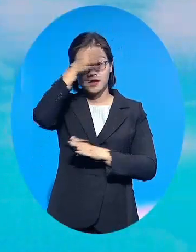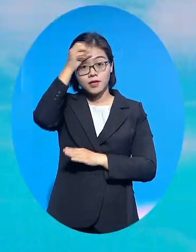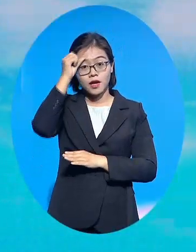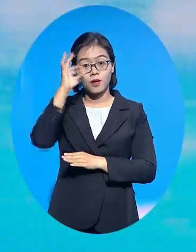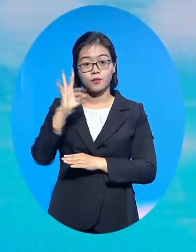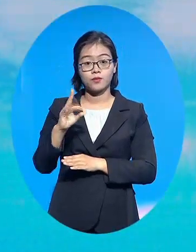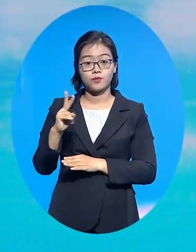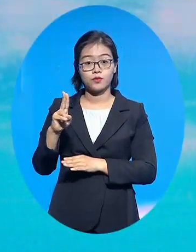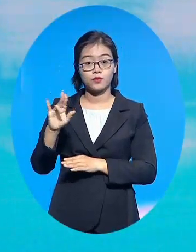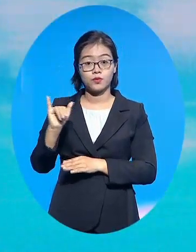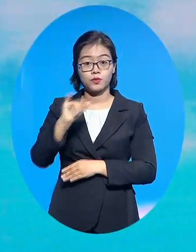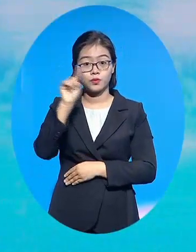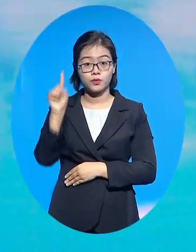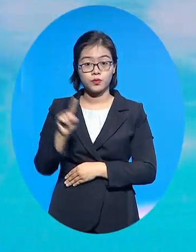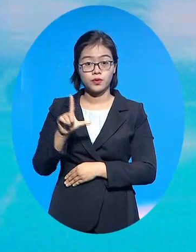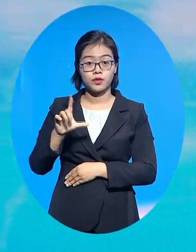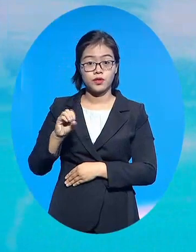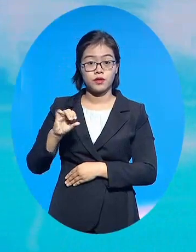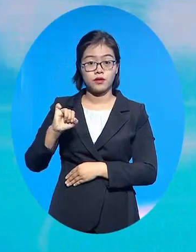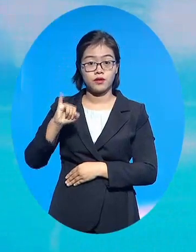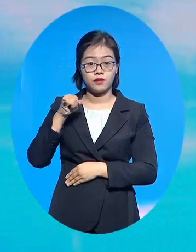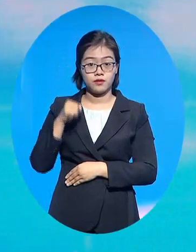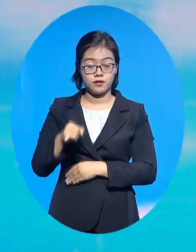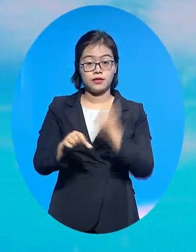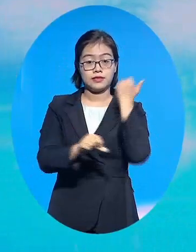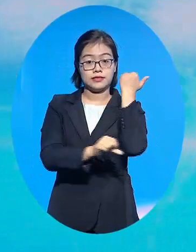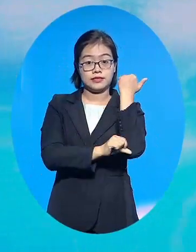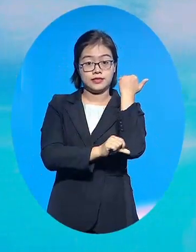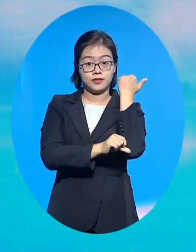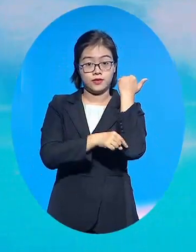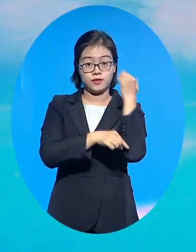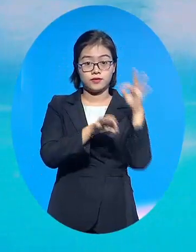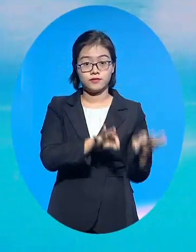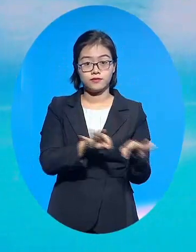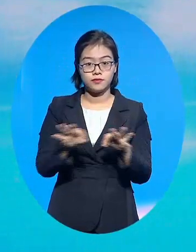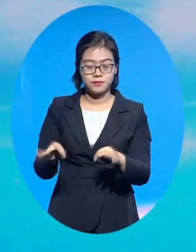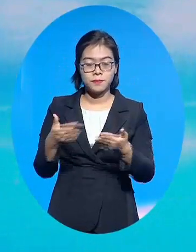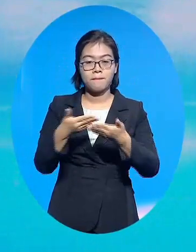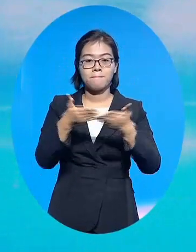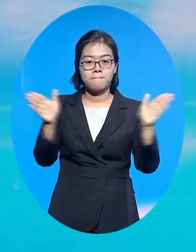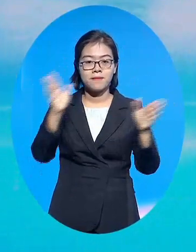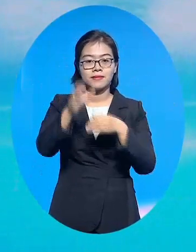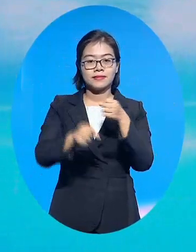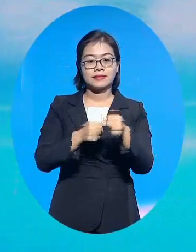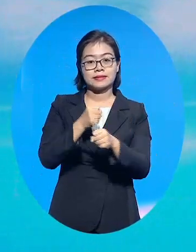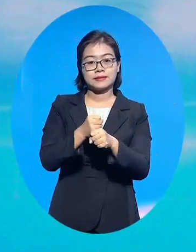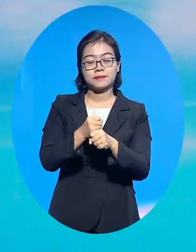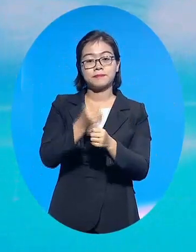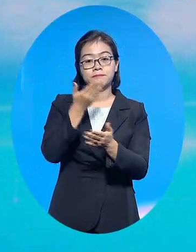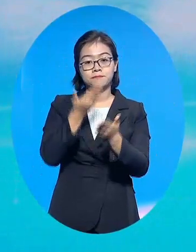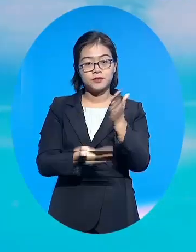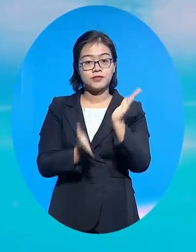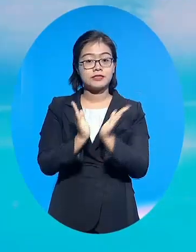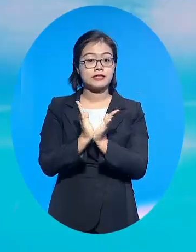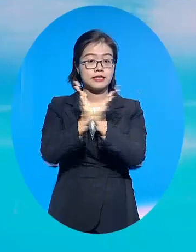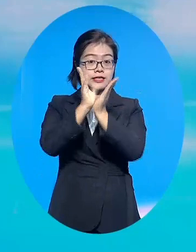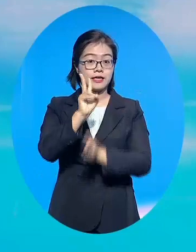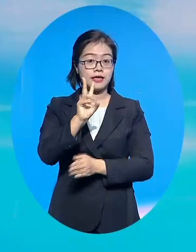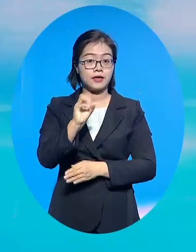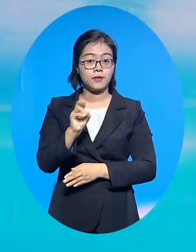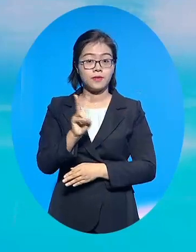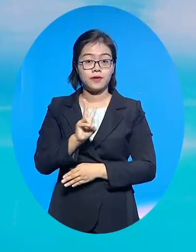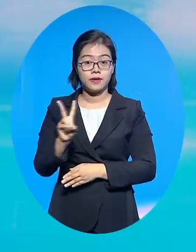sở phía Nam trụ sở thành phố Hồ Chí Minh đã chính thức khai giảng năm học mới 2022-2023 năm nay phân hiệu đón nhận